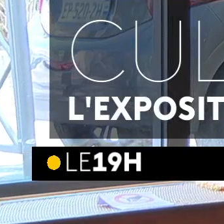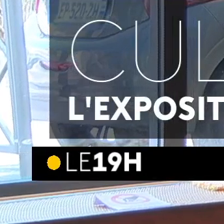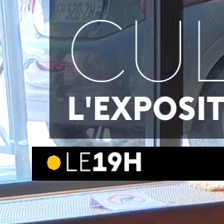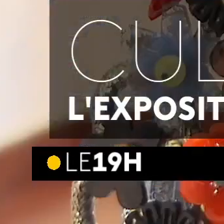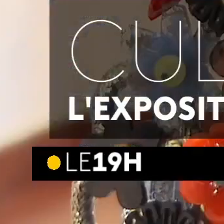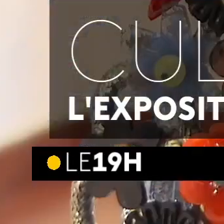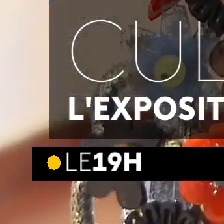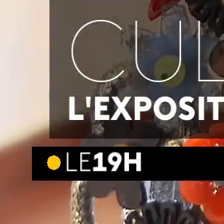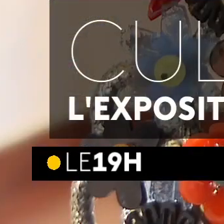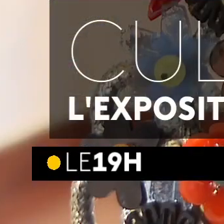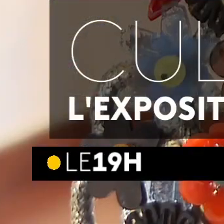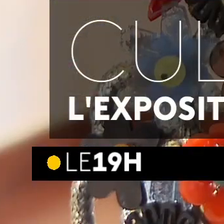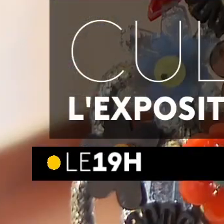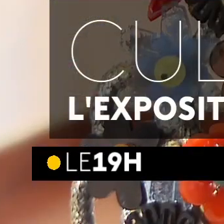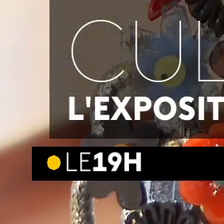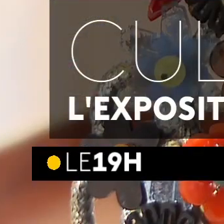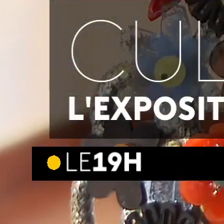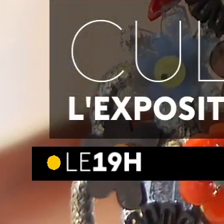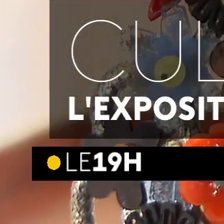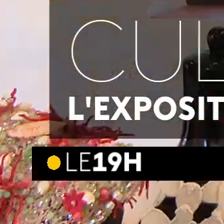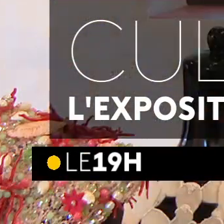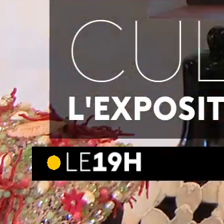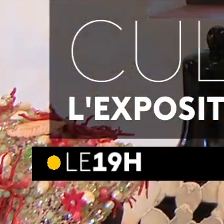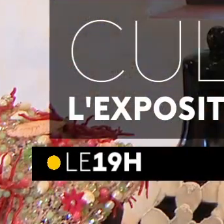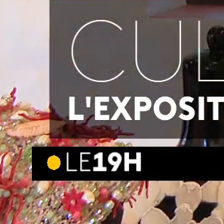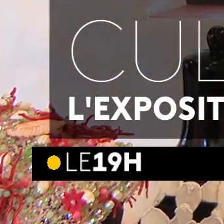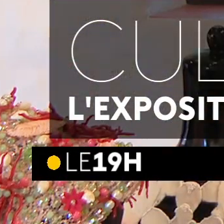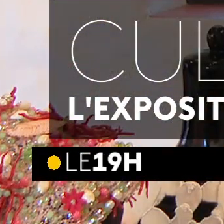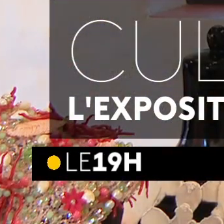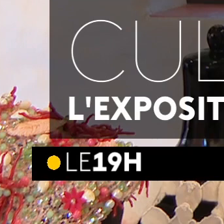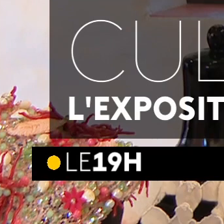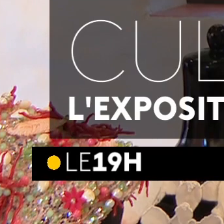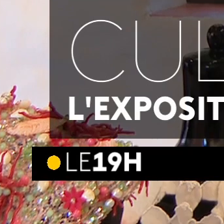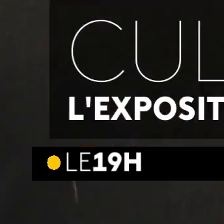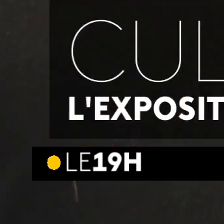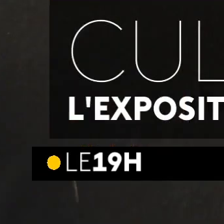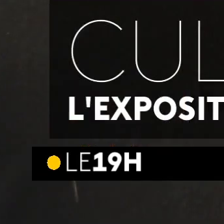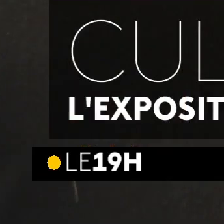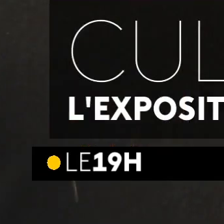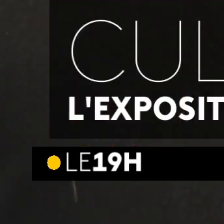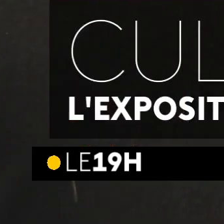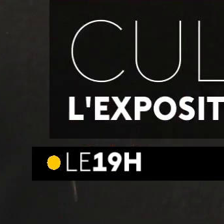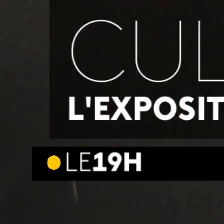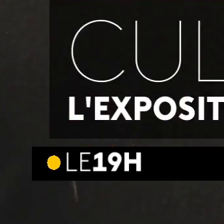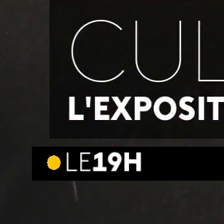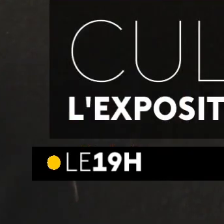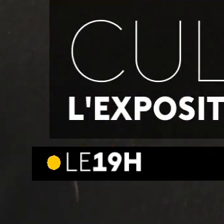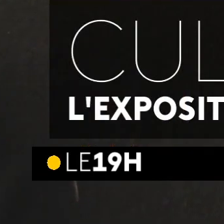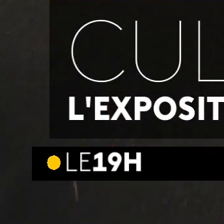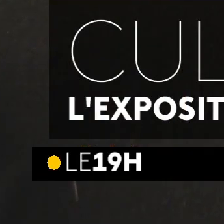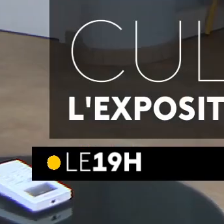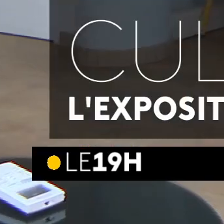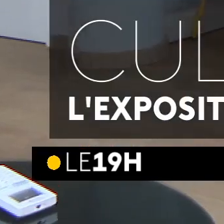première exposition dans notre île sur les traditions de la mode recyclée avec Richard Riani, l'artiste de Tanambo, participe à cette